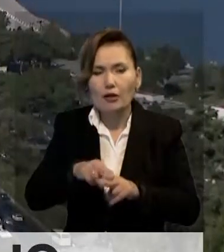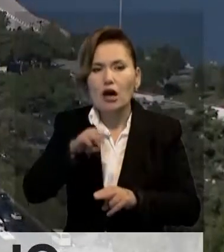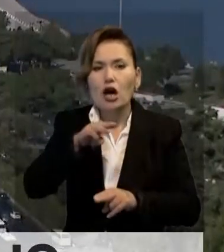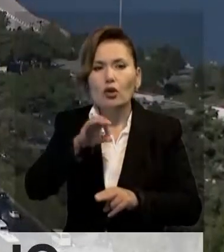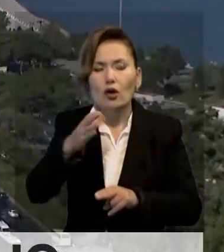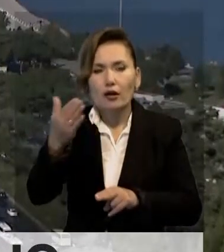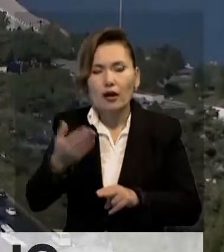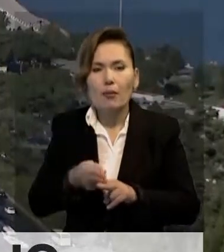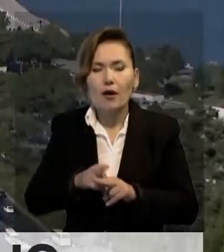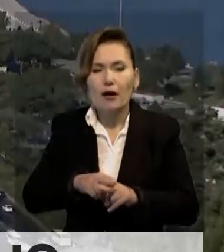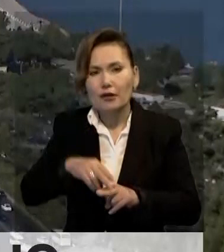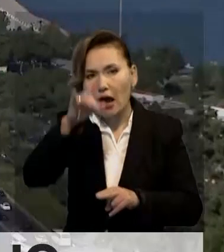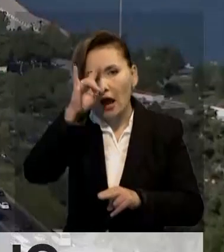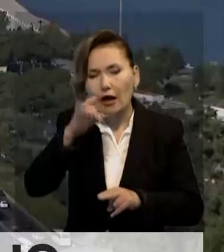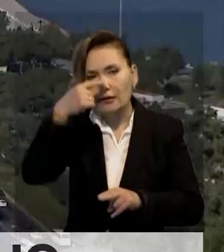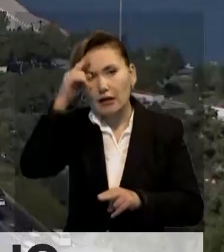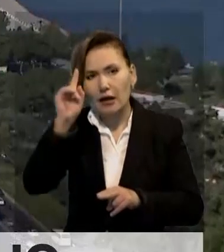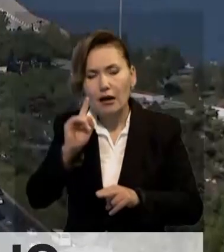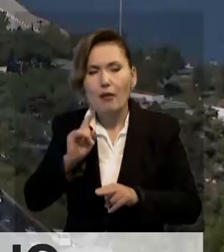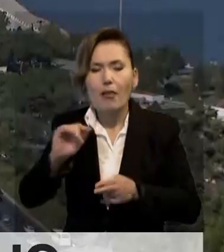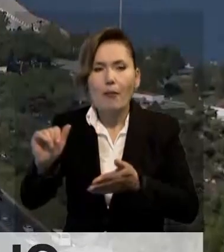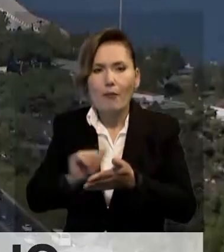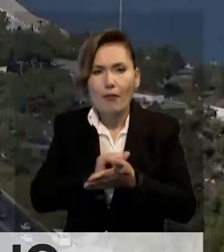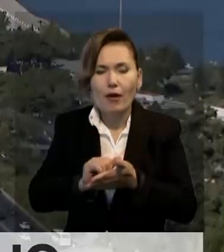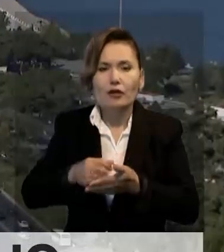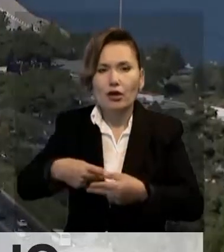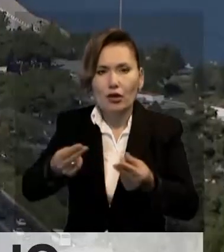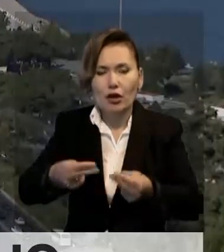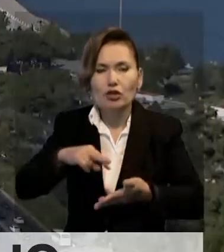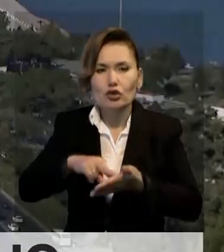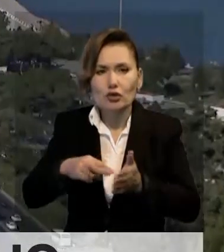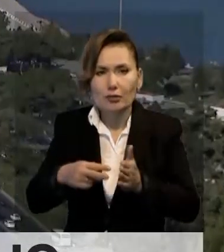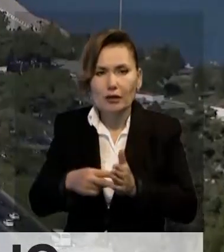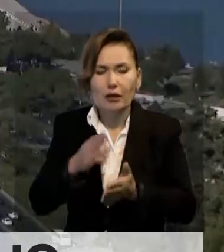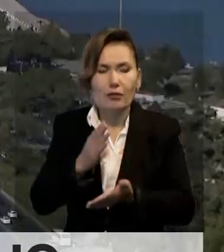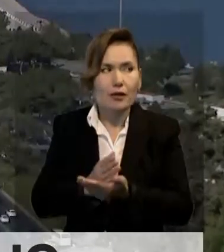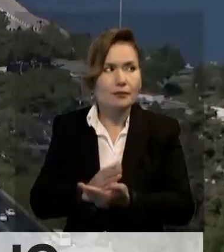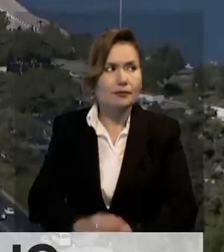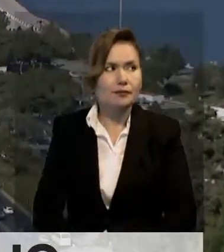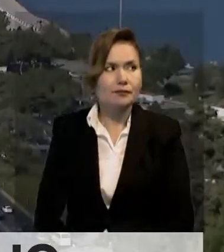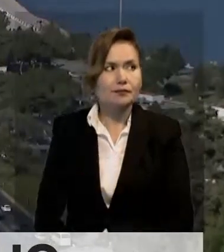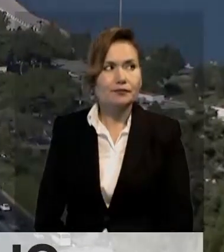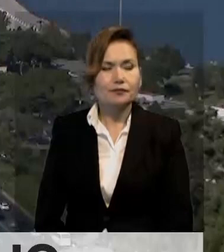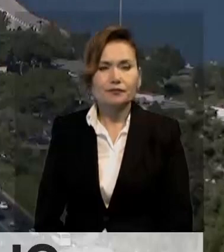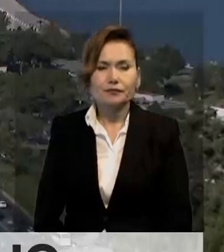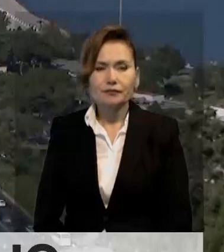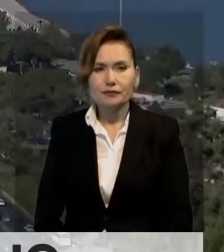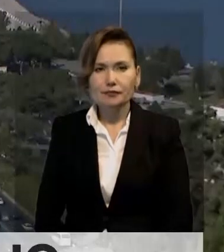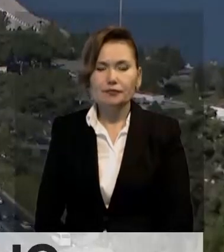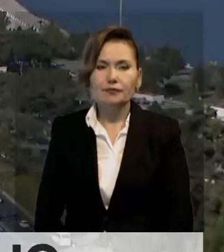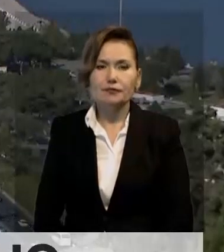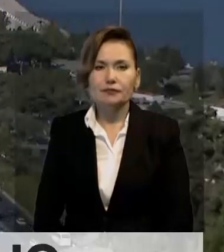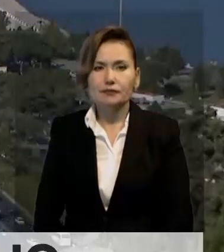аясында тараптар бірқатар маңызды құжатқа қол қояды деп жоспарланып отыр. Гүлшан Мархабаева, Жандос Питабаров, Дулат